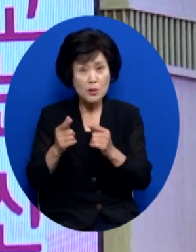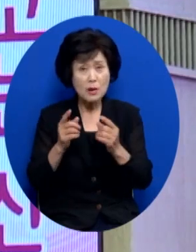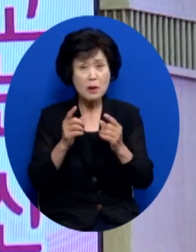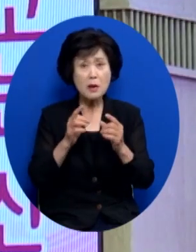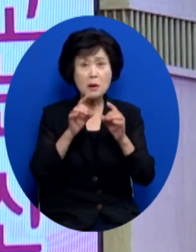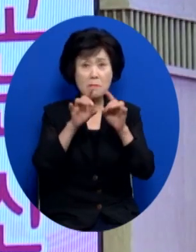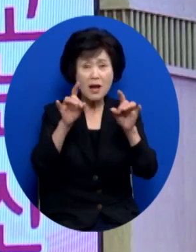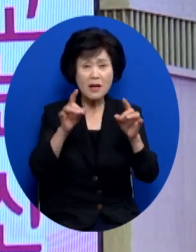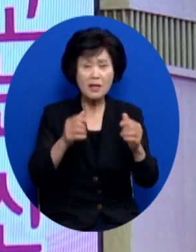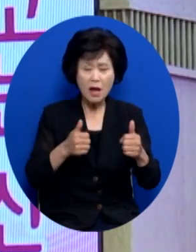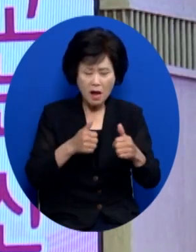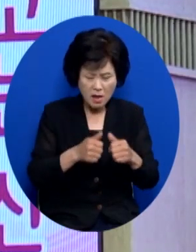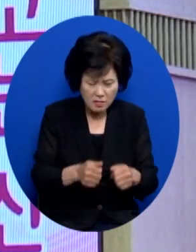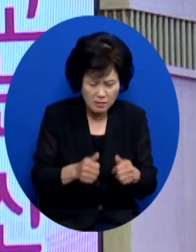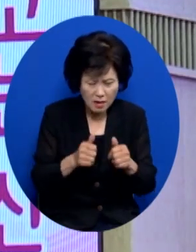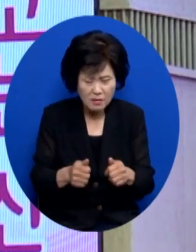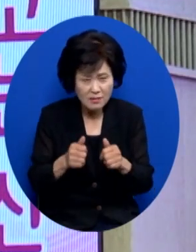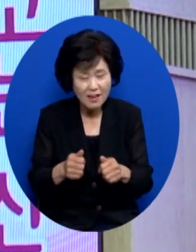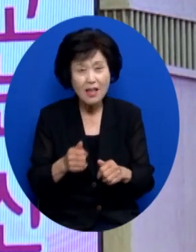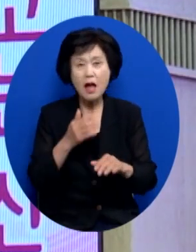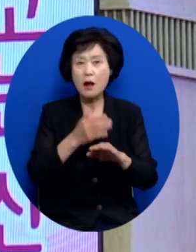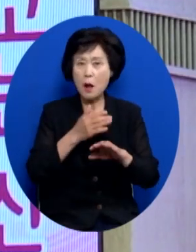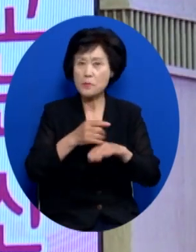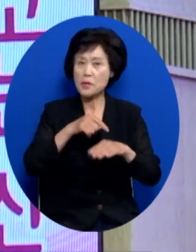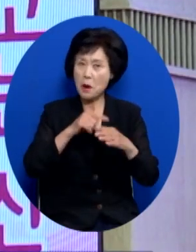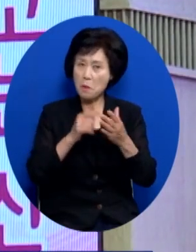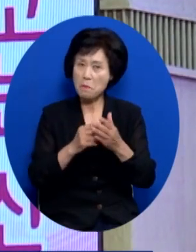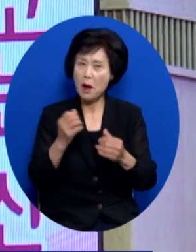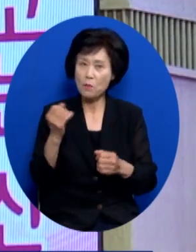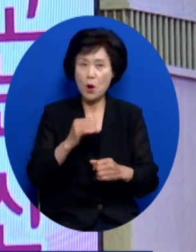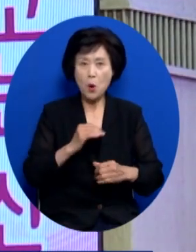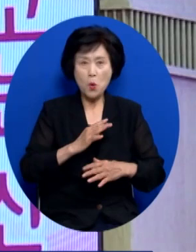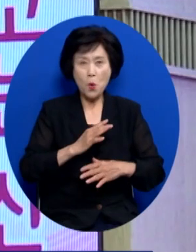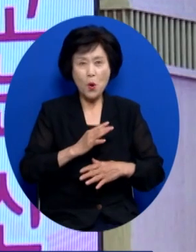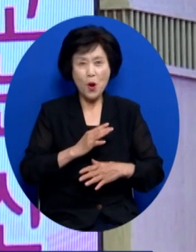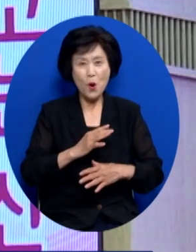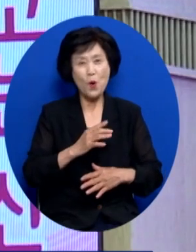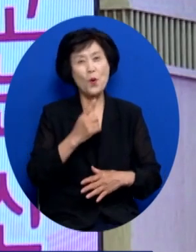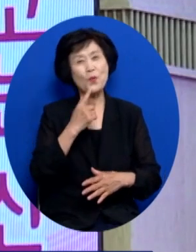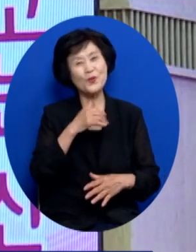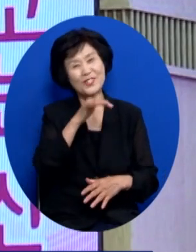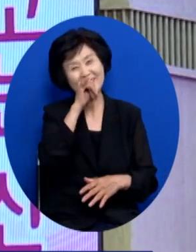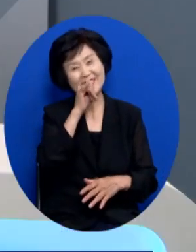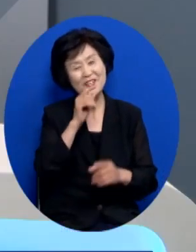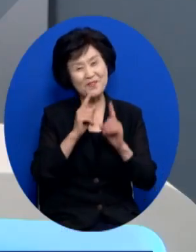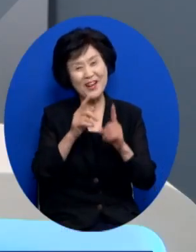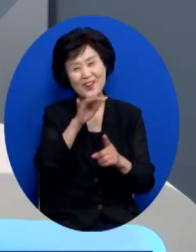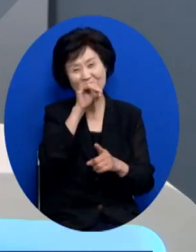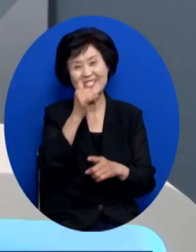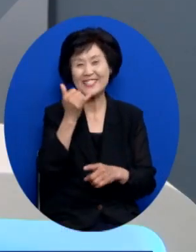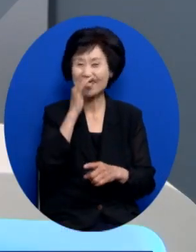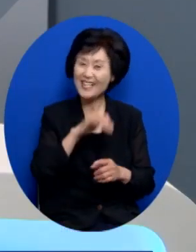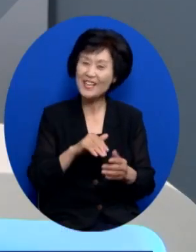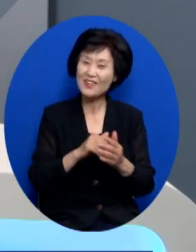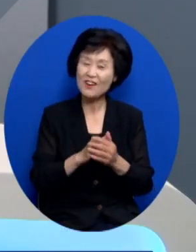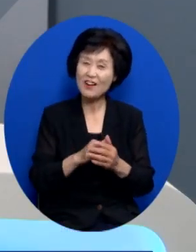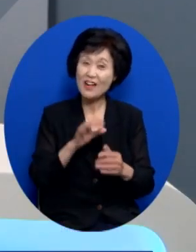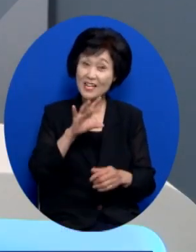되게 감사하면서도 놀라웠다고 하더라고요. 인사의 중요성 아무리 강조해도 지나치지 않죠. 첫